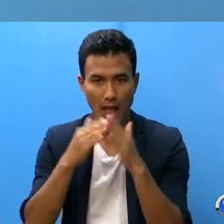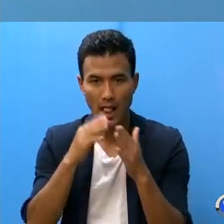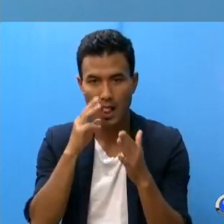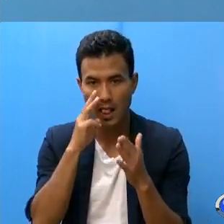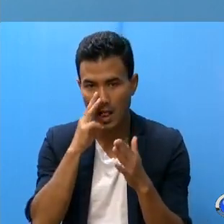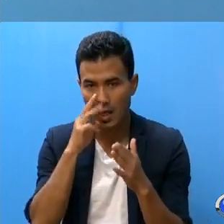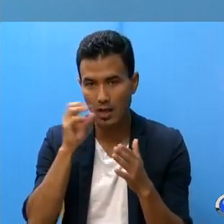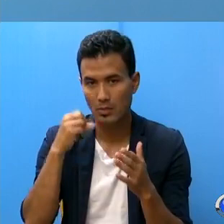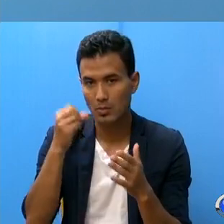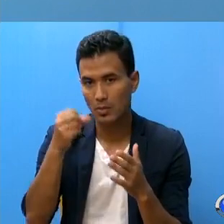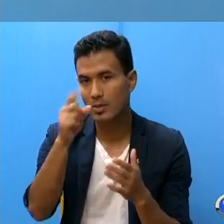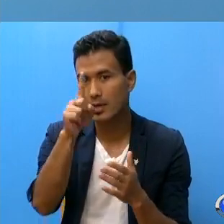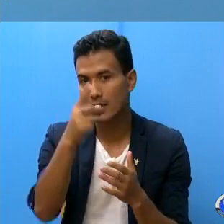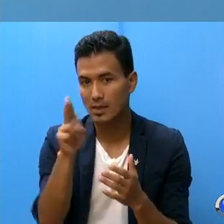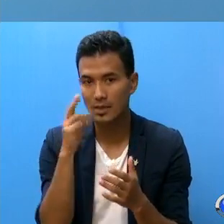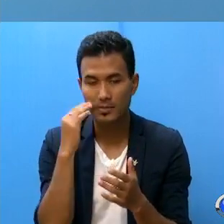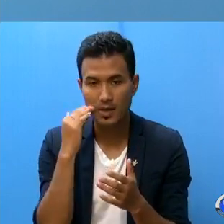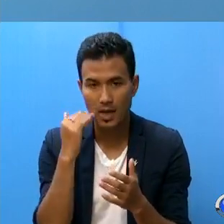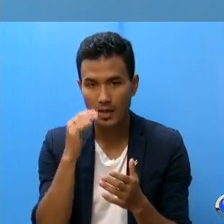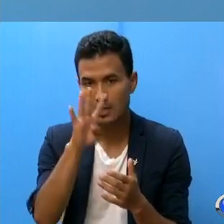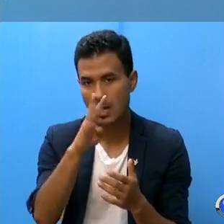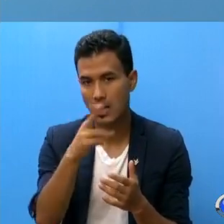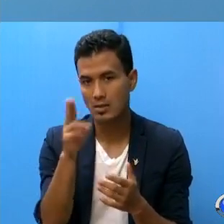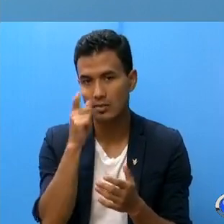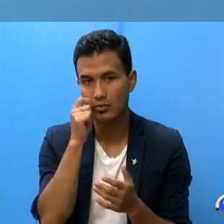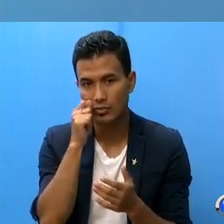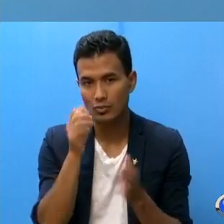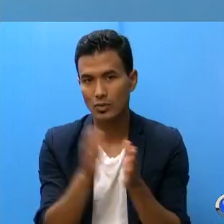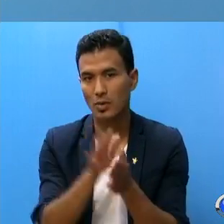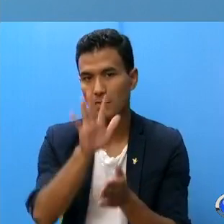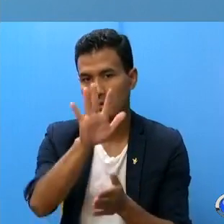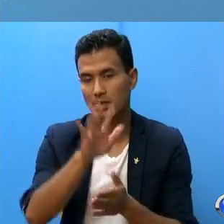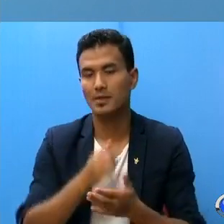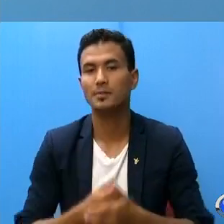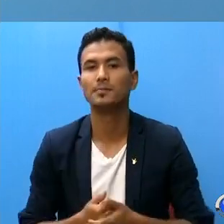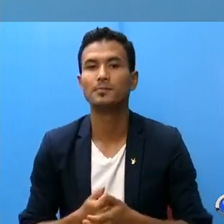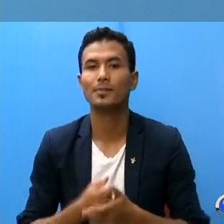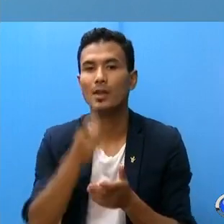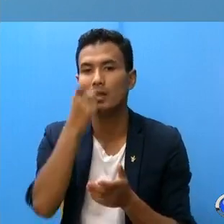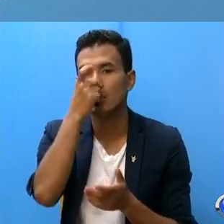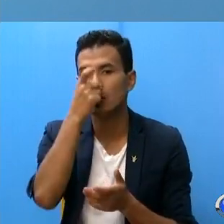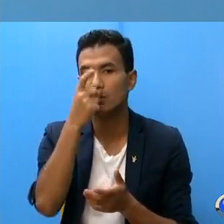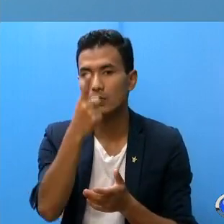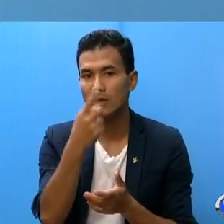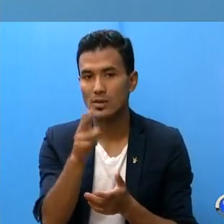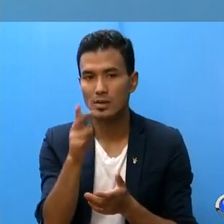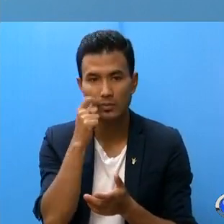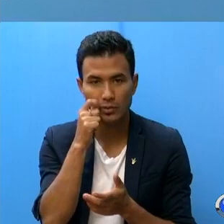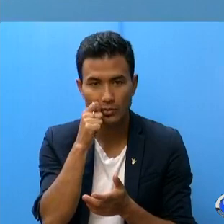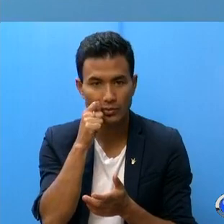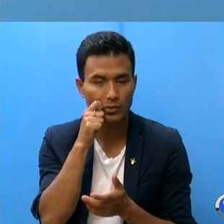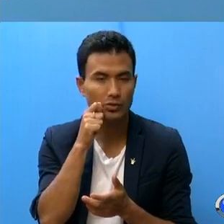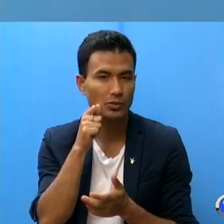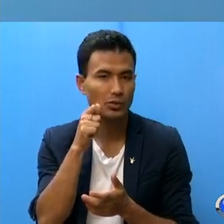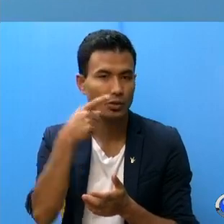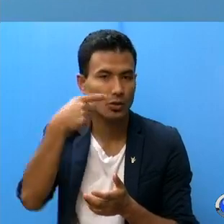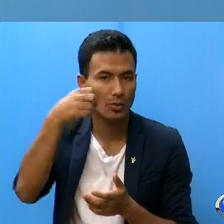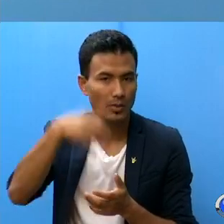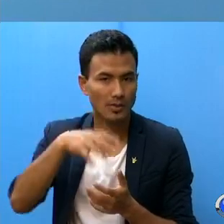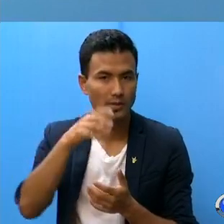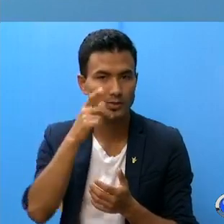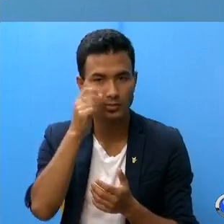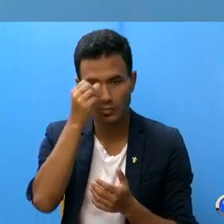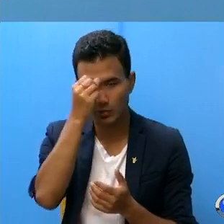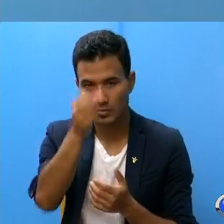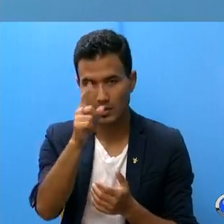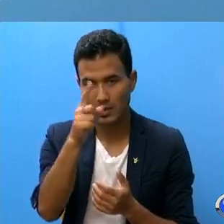पर्वत का एक जना महिला रचार जना पुरुष गरी पान जना चिताउन को एक जना पुरुष नौल पराशी